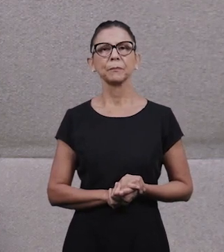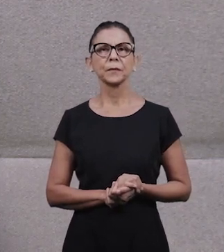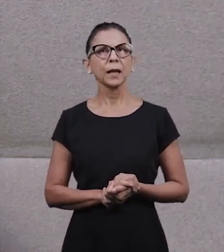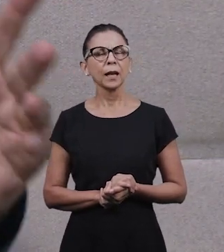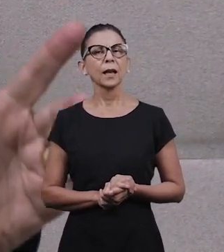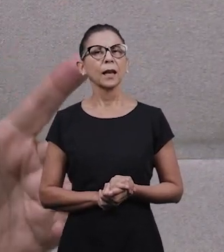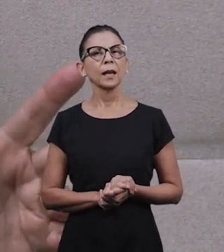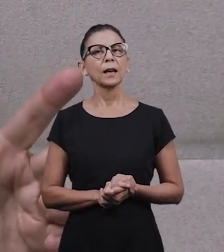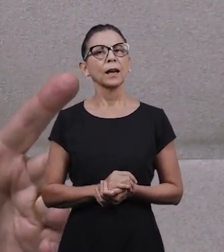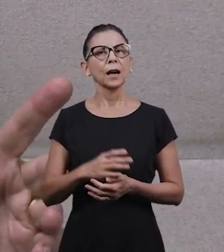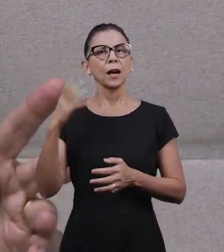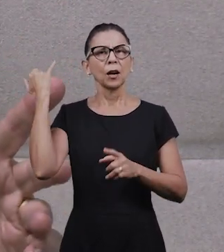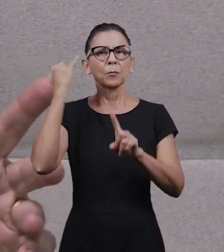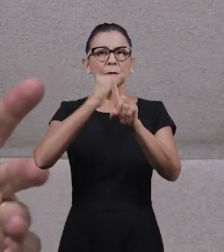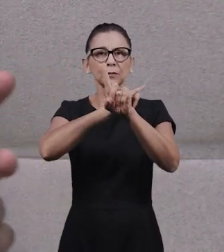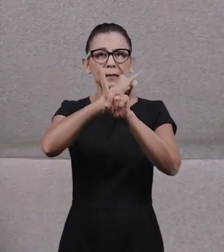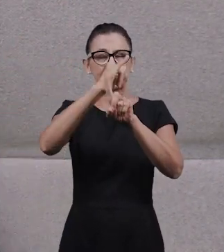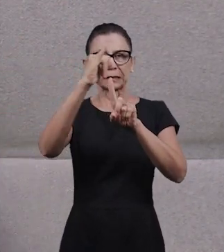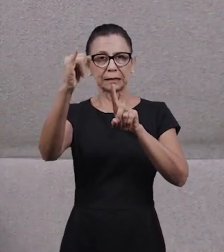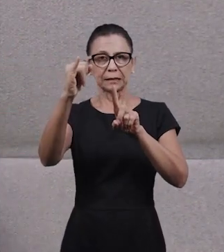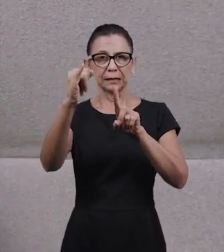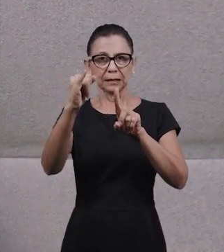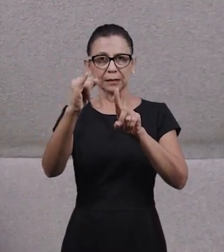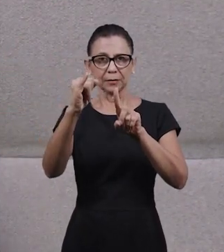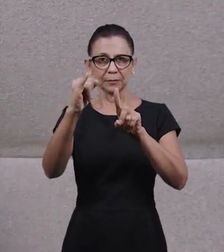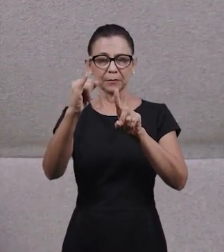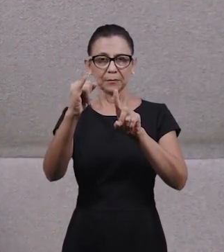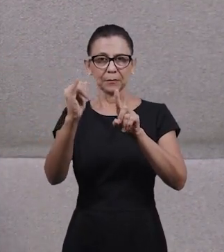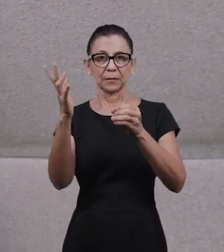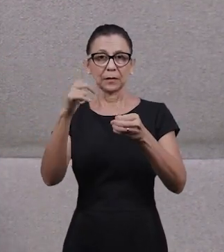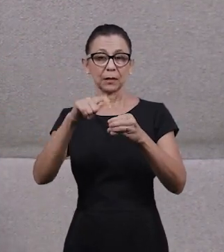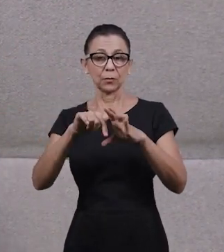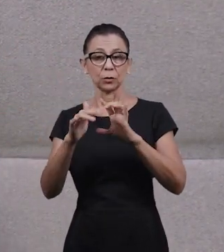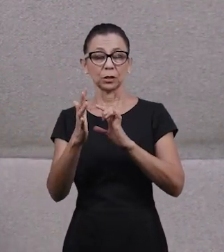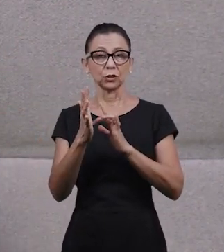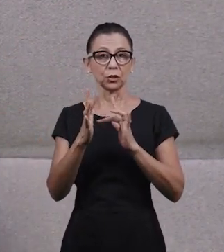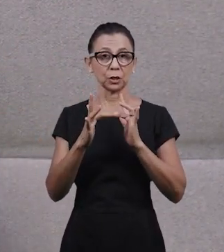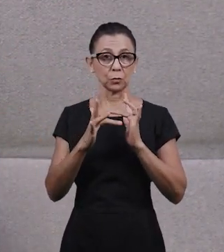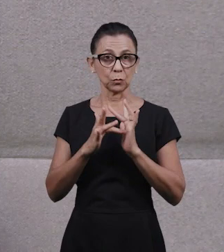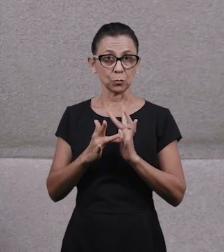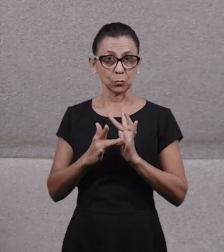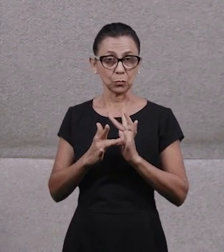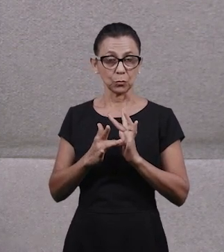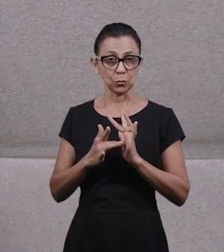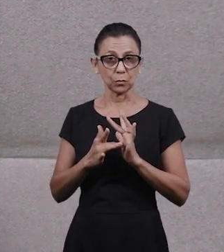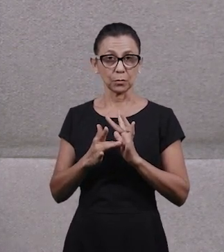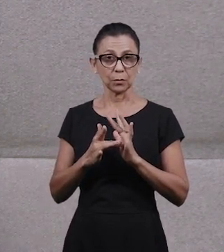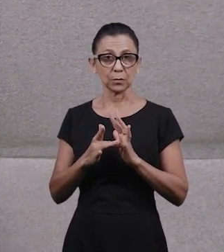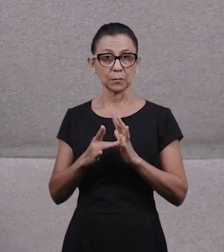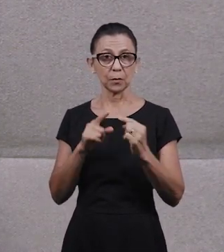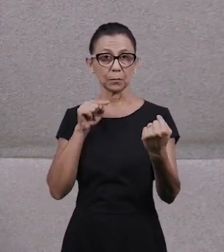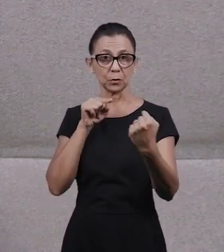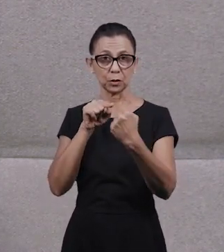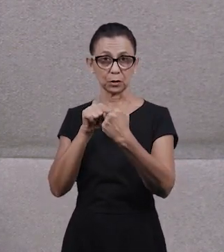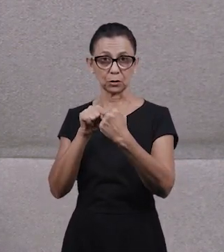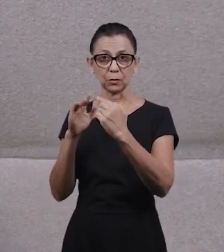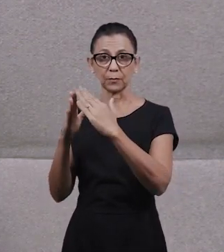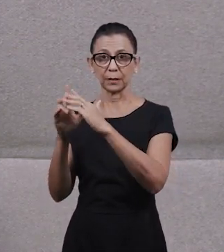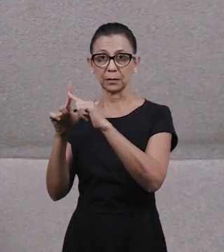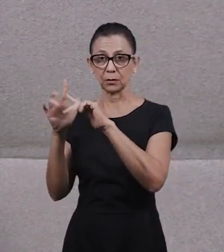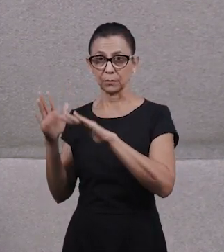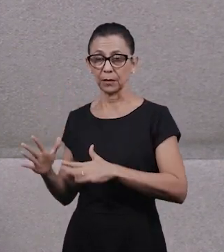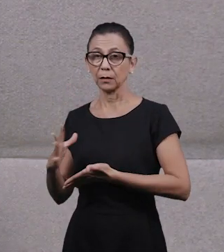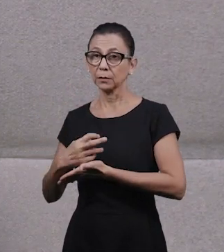été sa venue pour l'enlèvement de l'Église fidèle. L'occasion, dit le